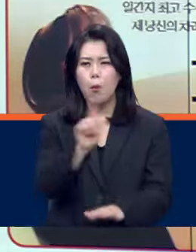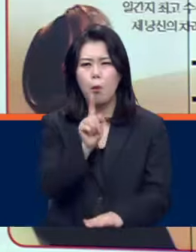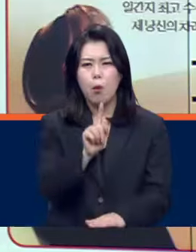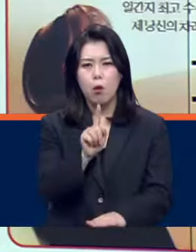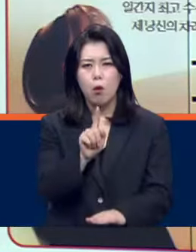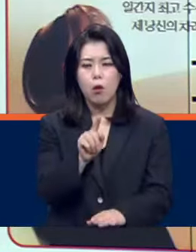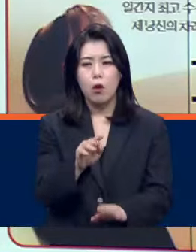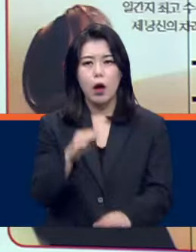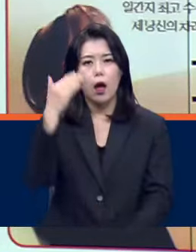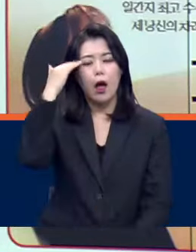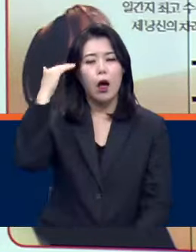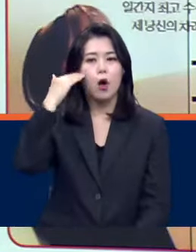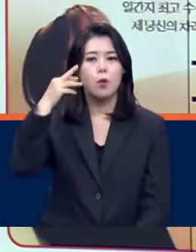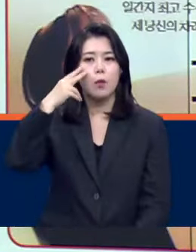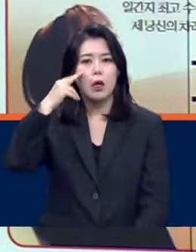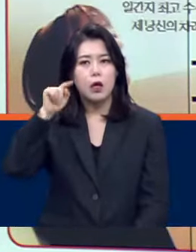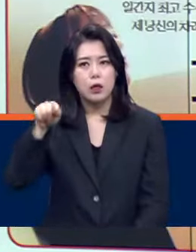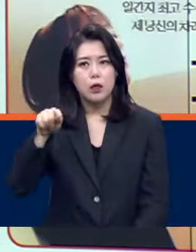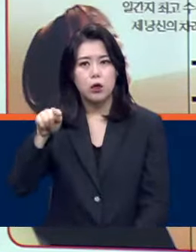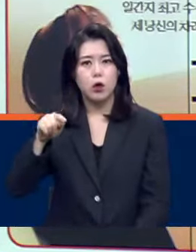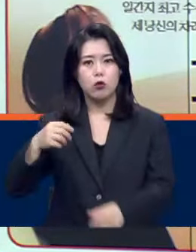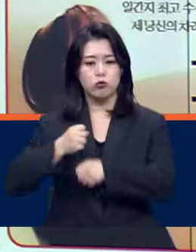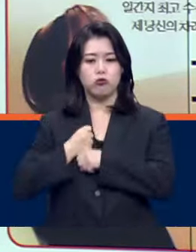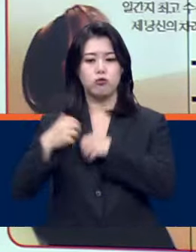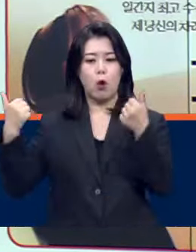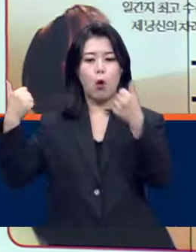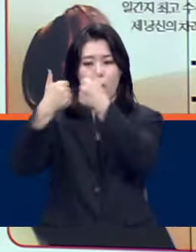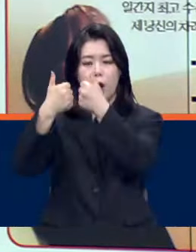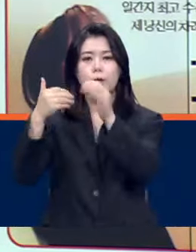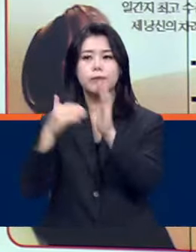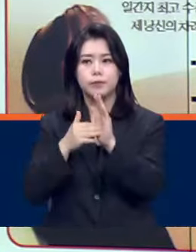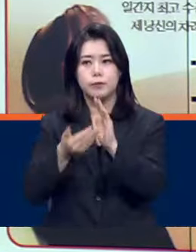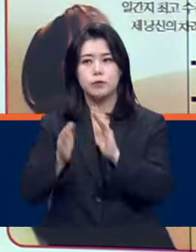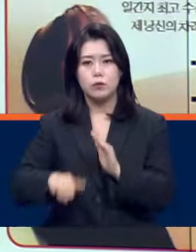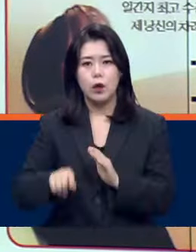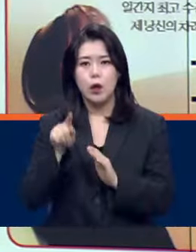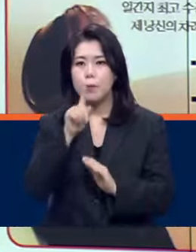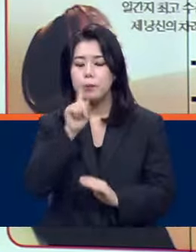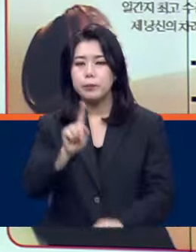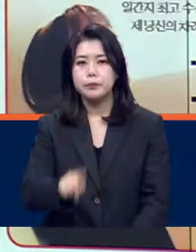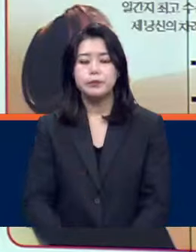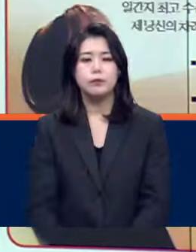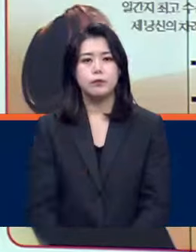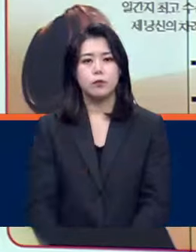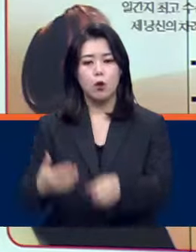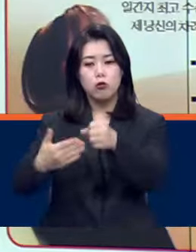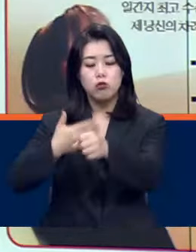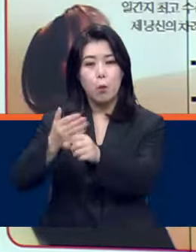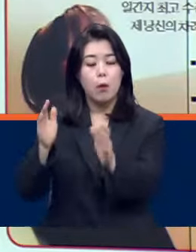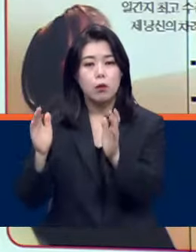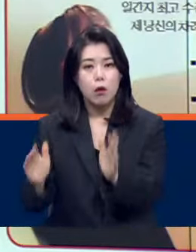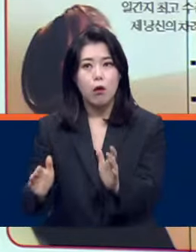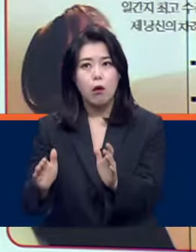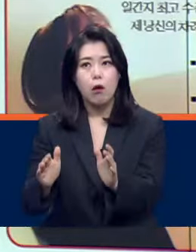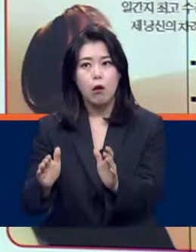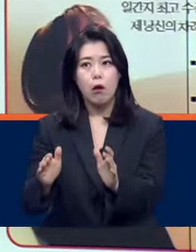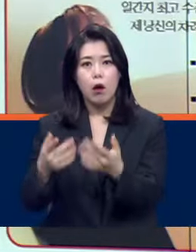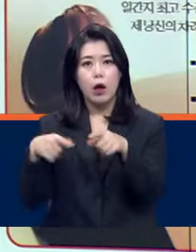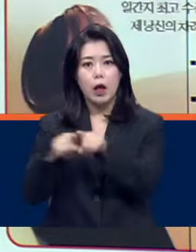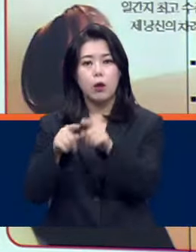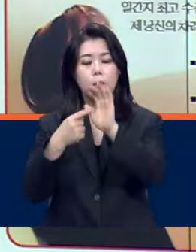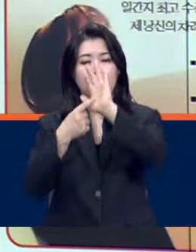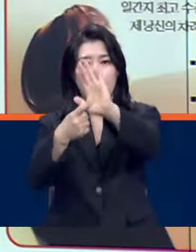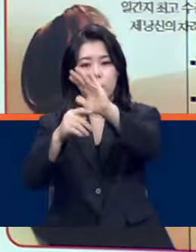그래서 한미 국방장관이 만 외교안보 회의가 있었습니다 여기서 근데 얘기가 나온게 9년만에 공동